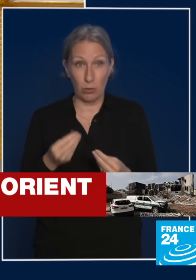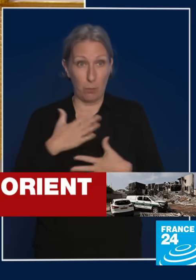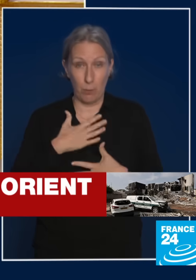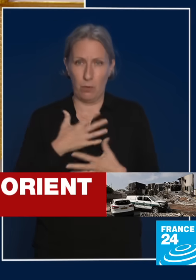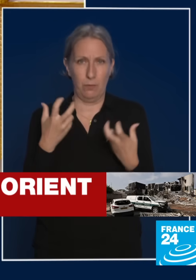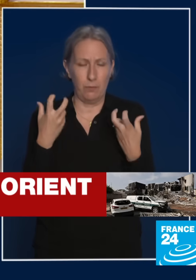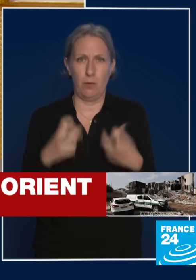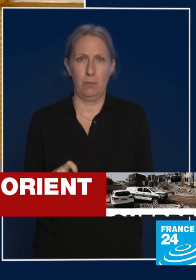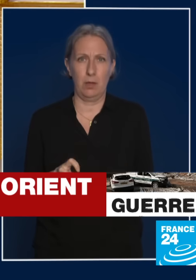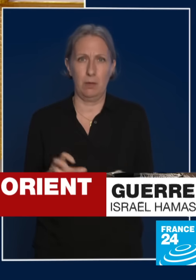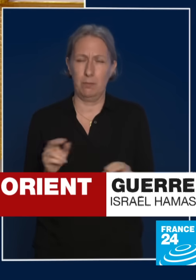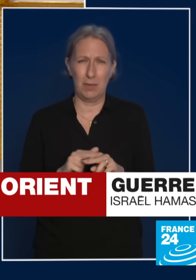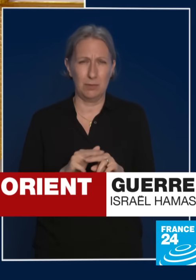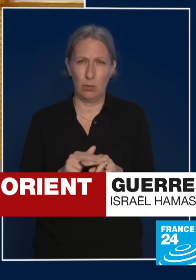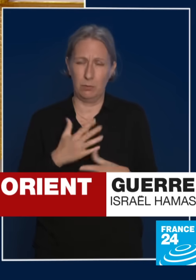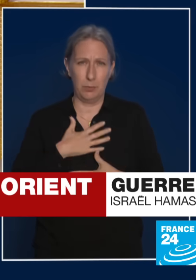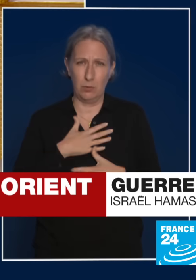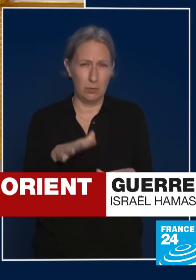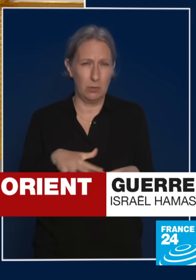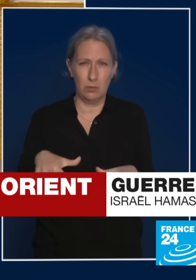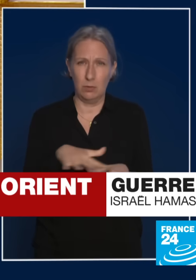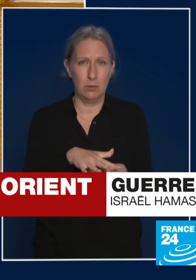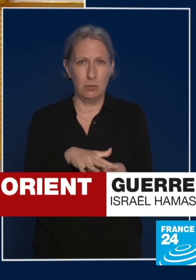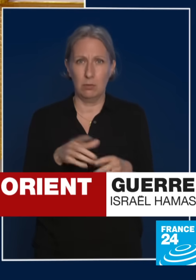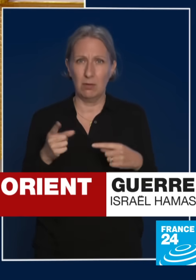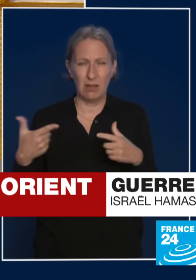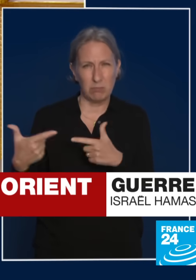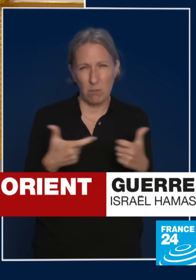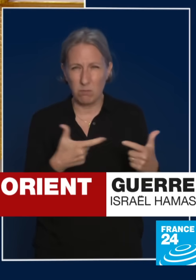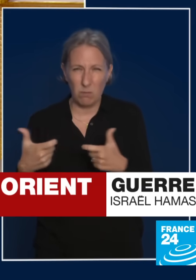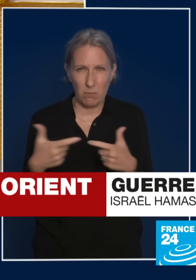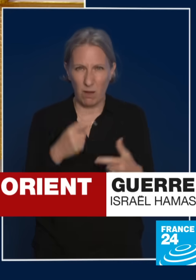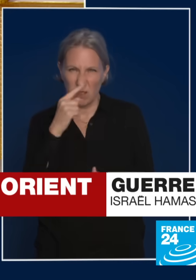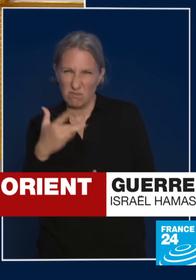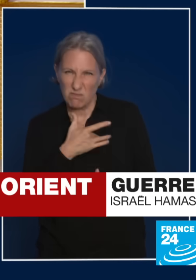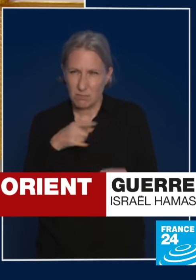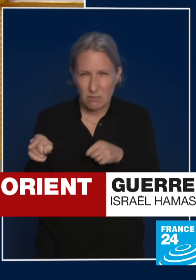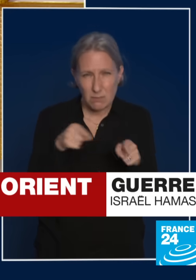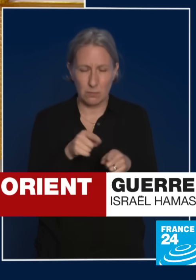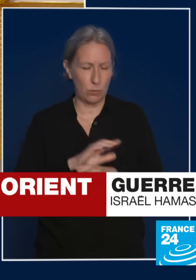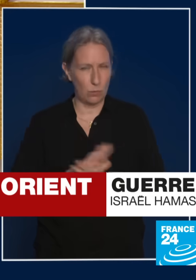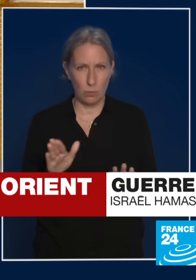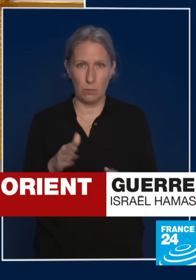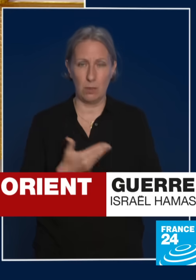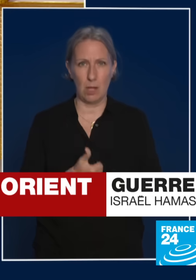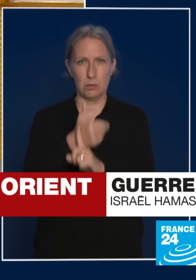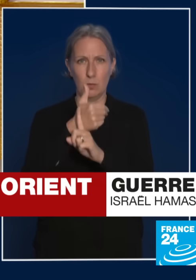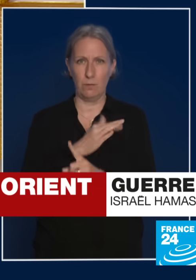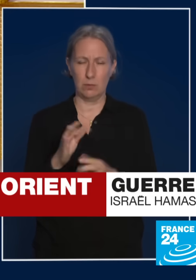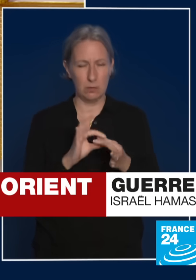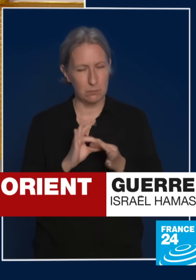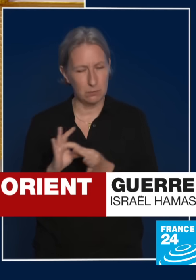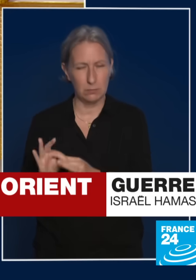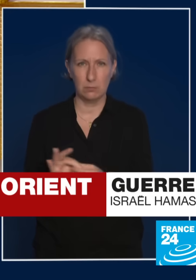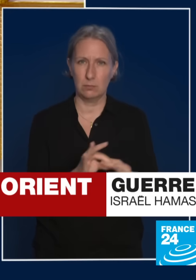peur ni suspicion ni divisions entre nous ne doivent exister au sein de la nation